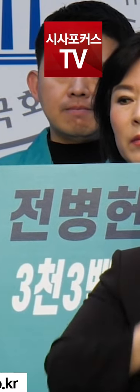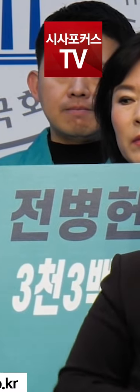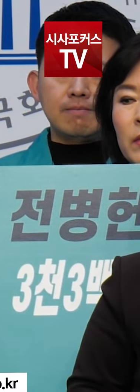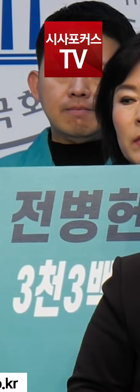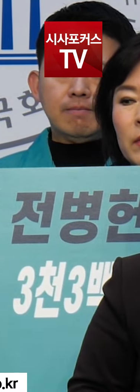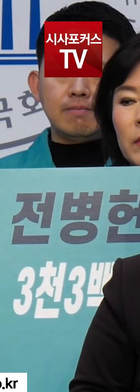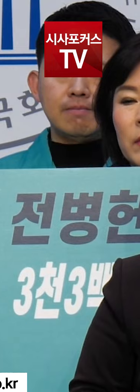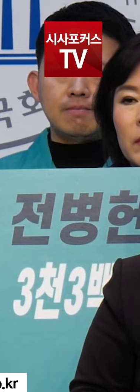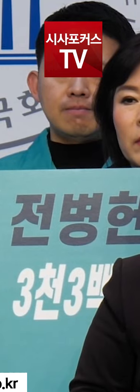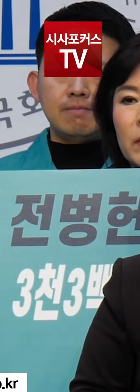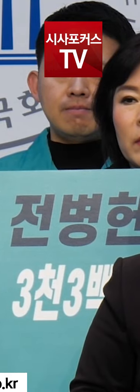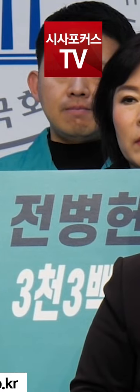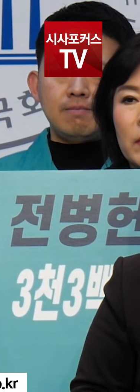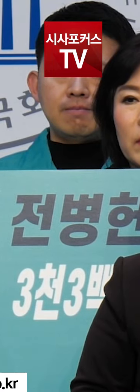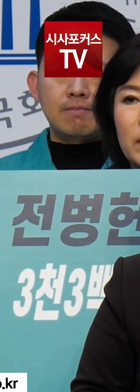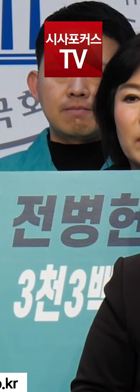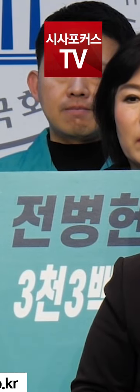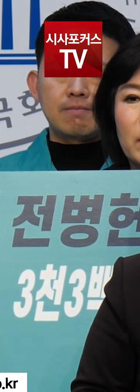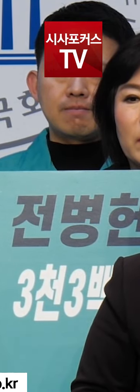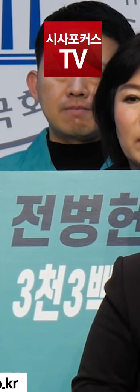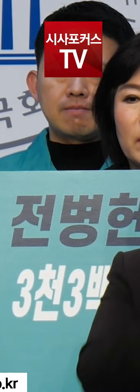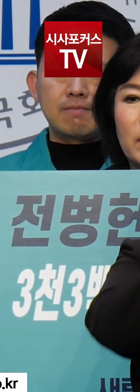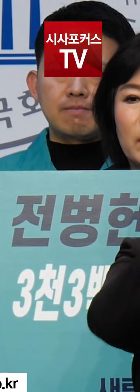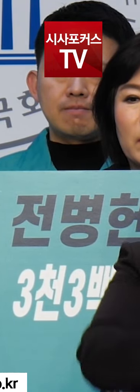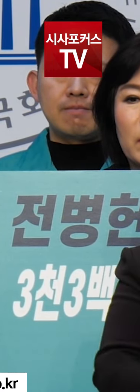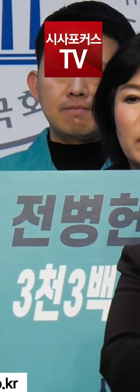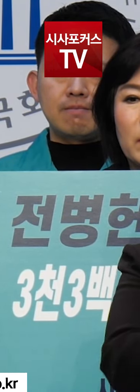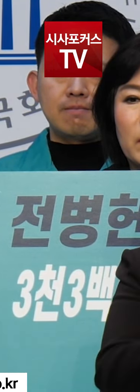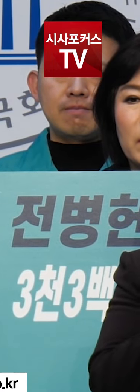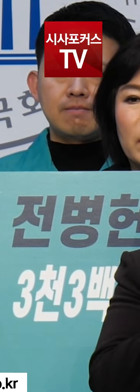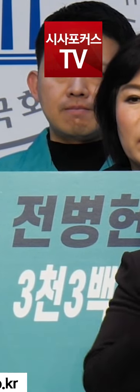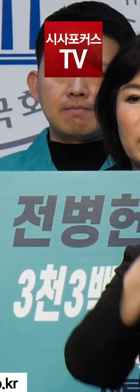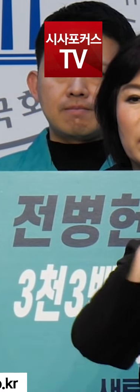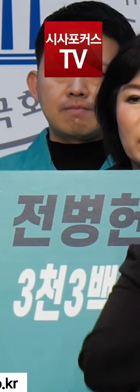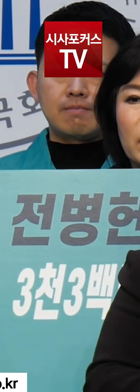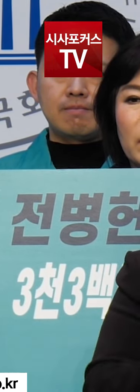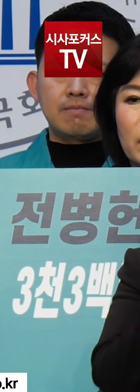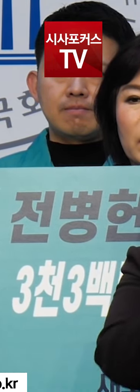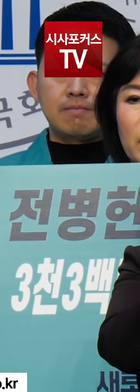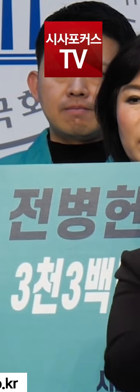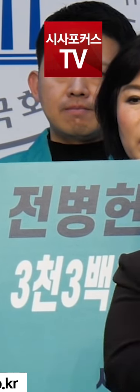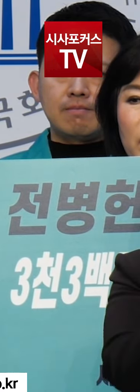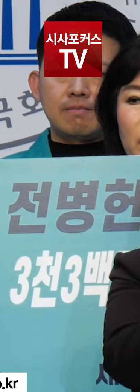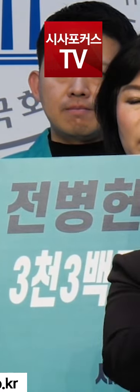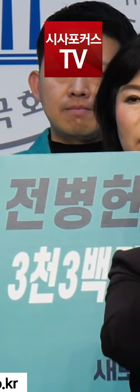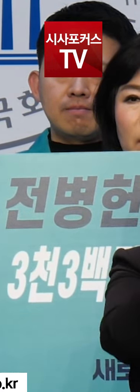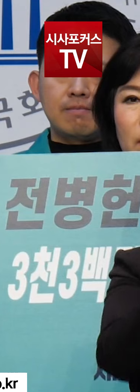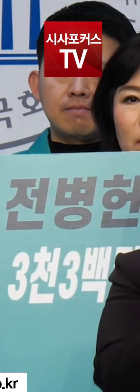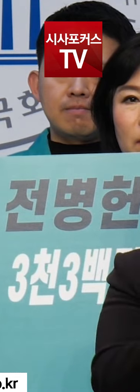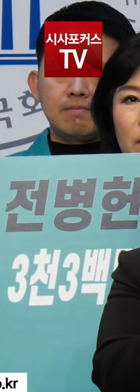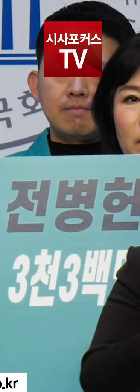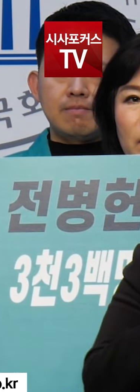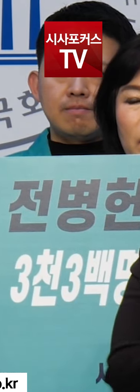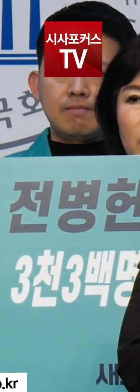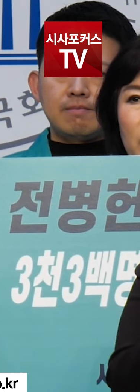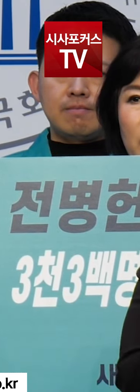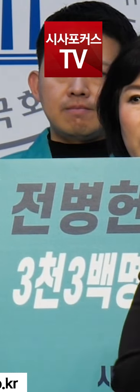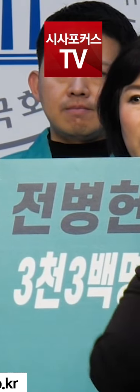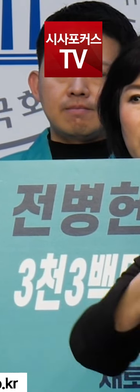있습니다. 시스템 공천이라고 하지만 민주당 공천은 안기부 공작